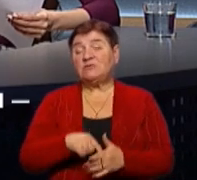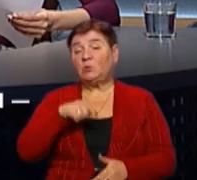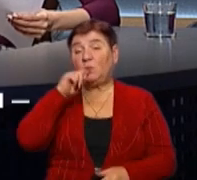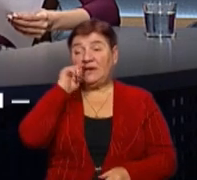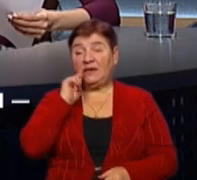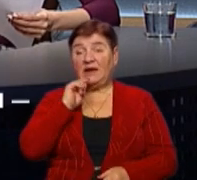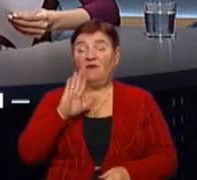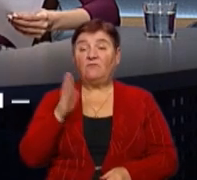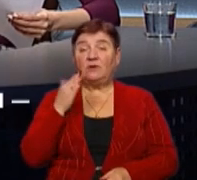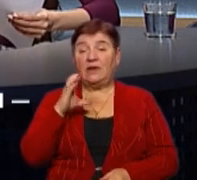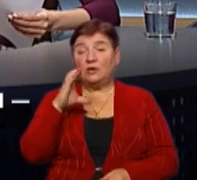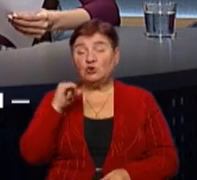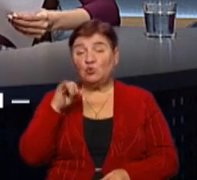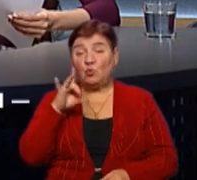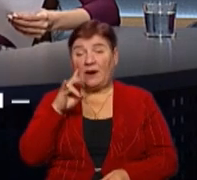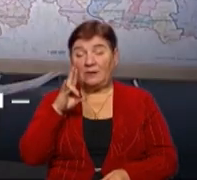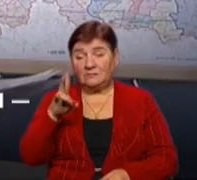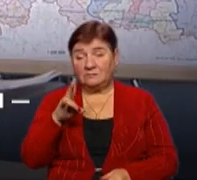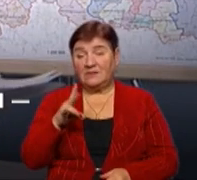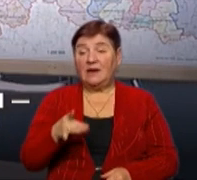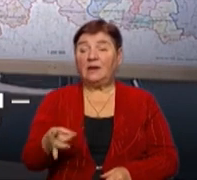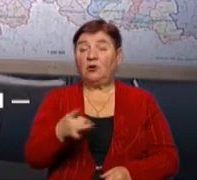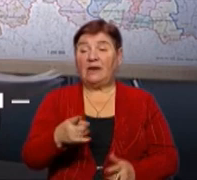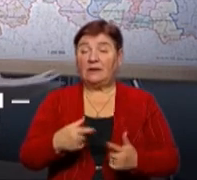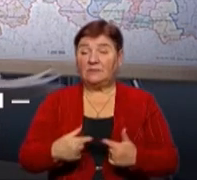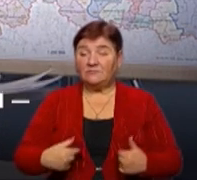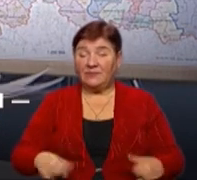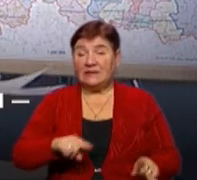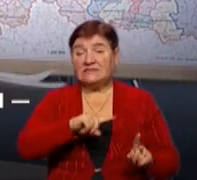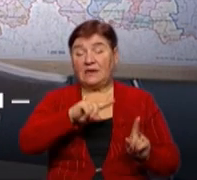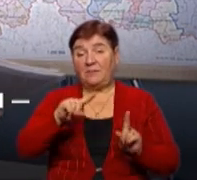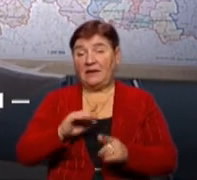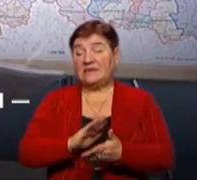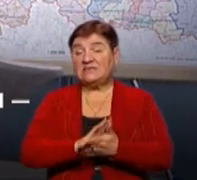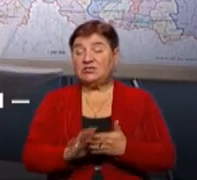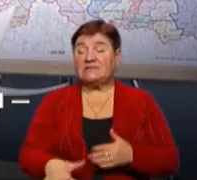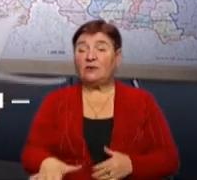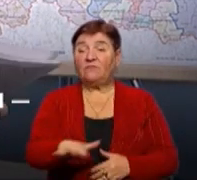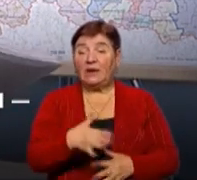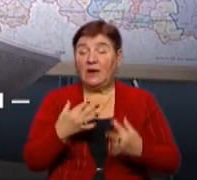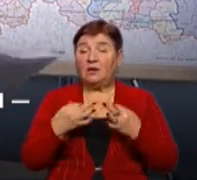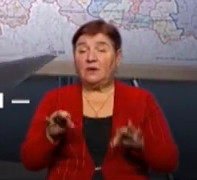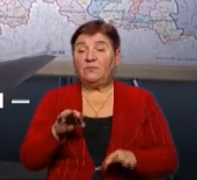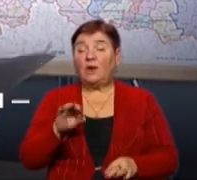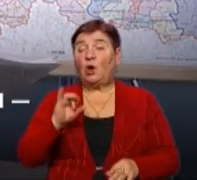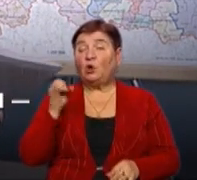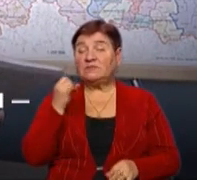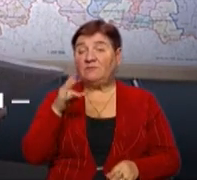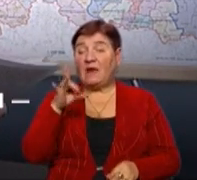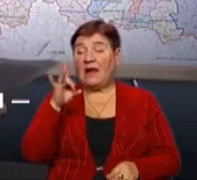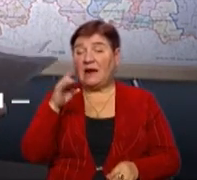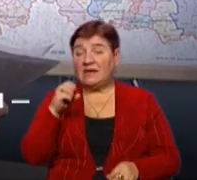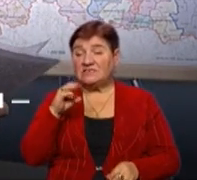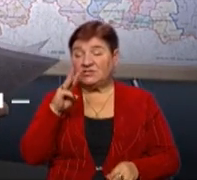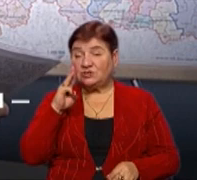України. Володимир Суран, виконавчий директор регіональної асоціації Закарпаття за чисте довкілля. Йосип Резеш, виконавчий